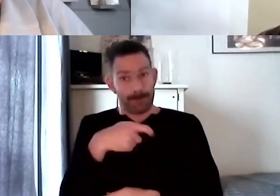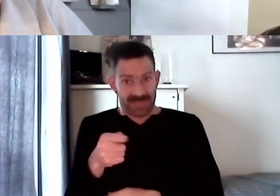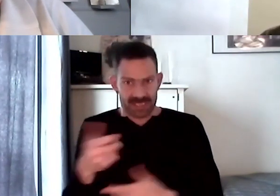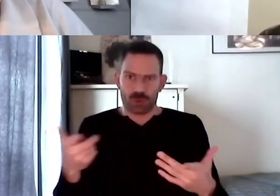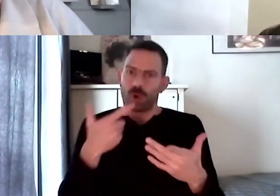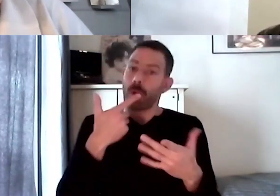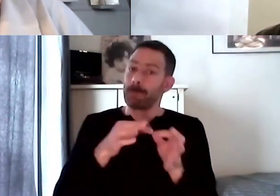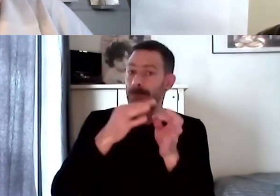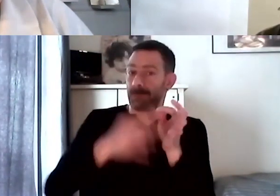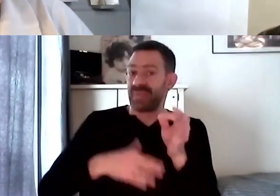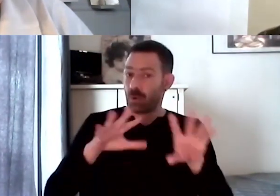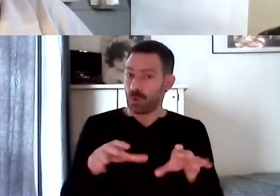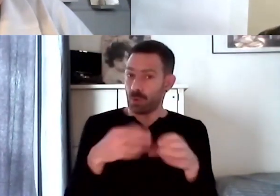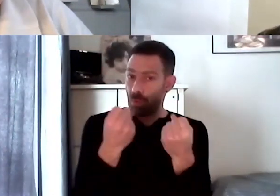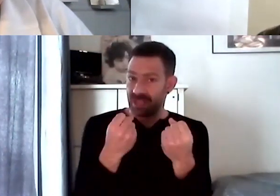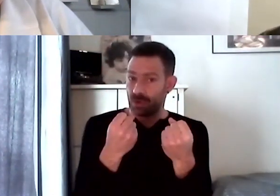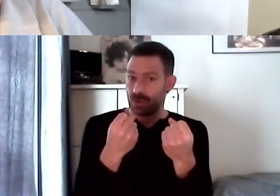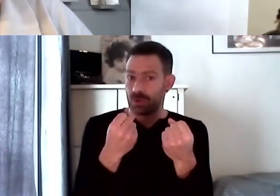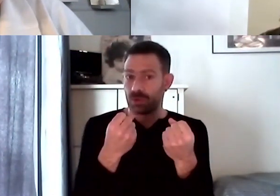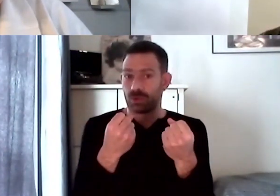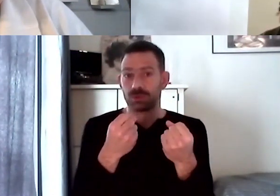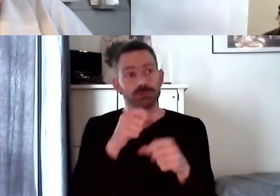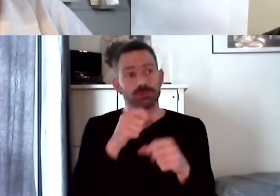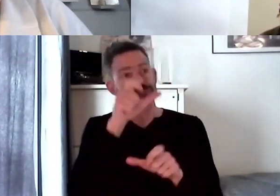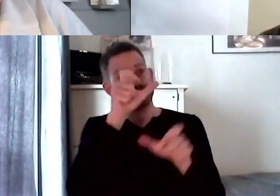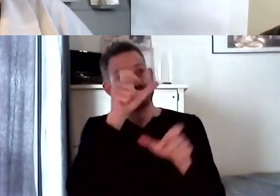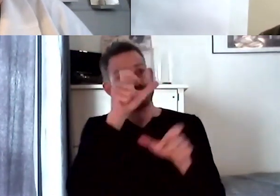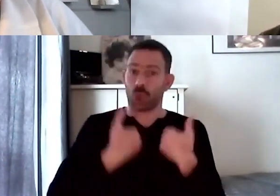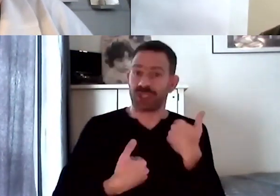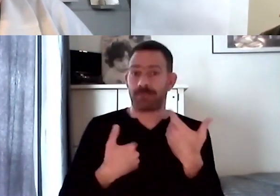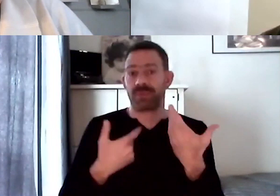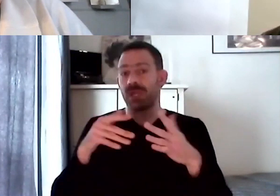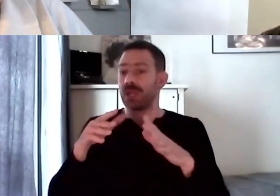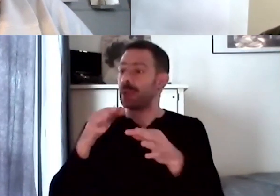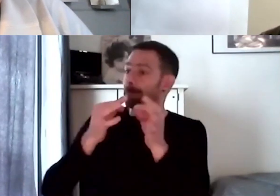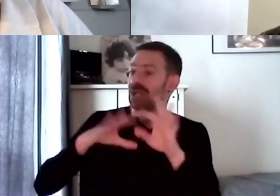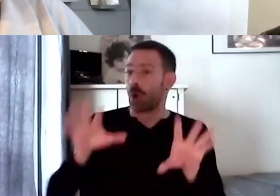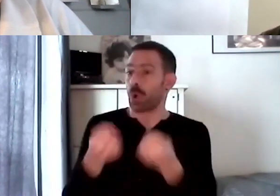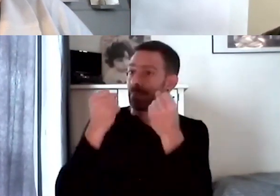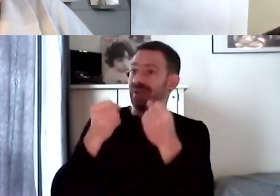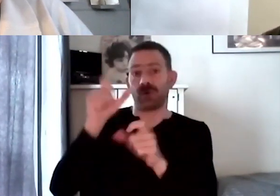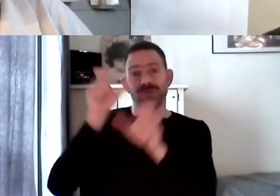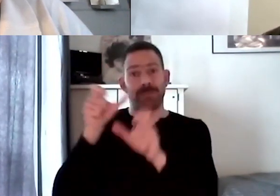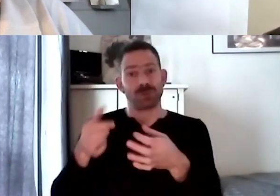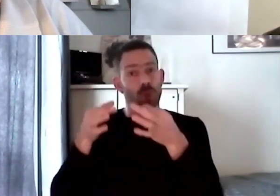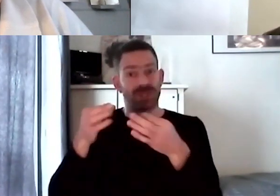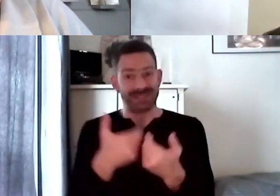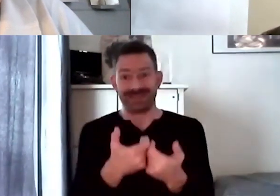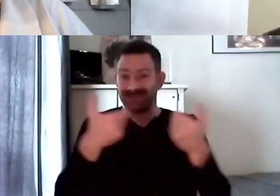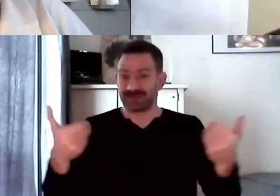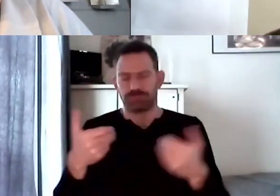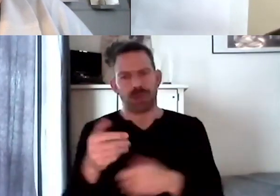bilans de compétences des personnes handicapées, des bilans de compétences des personnes valides. En fait, la perméabilité,